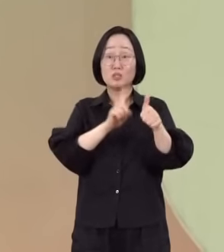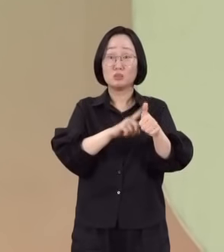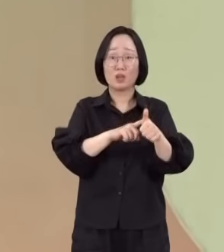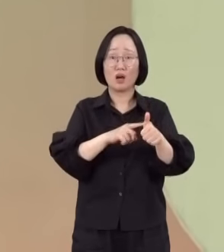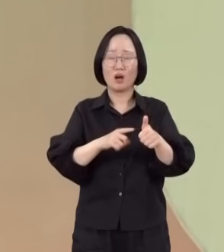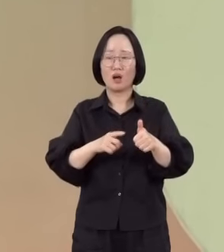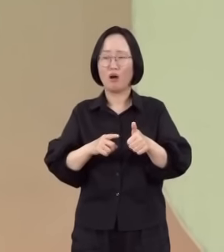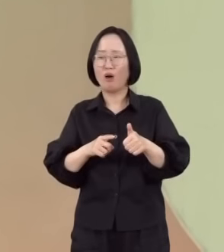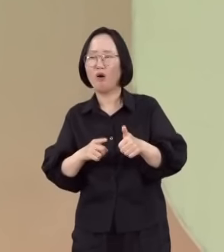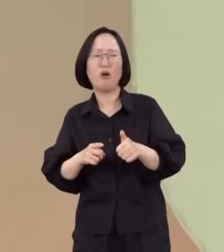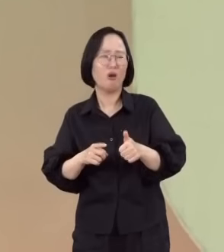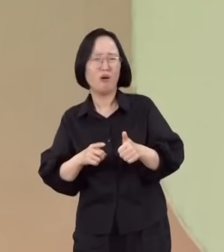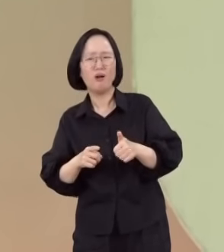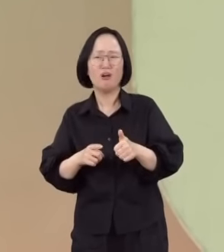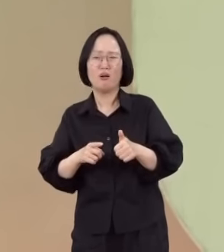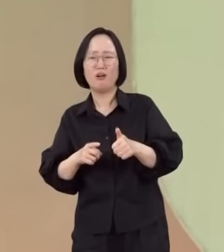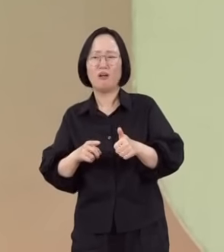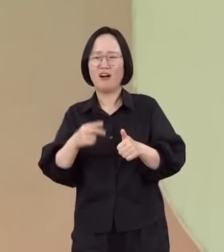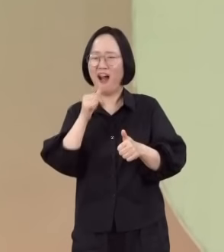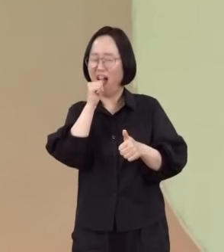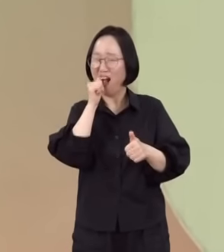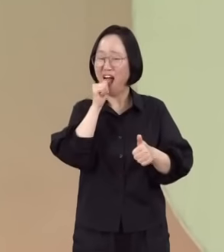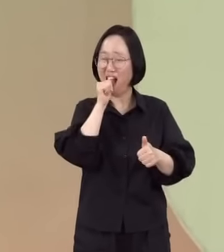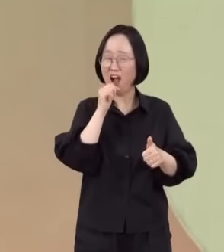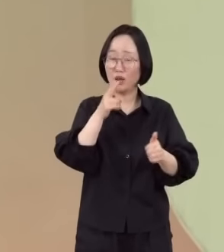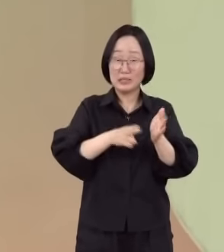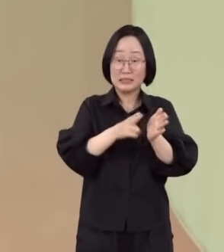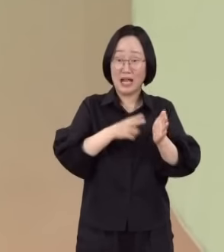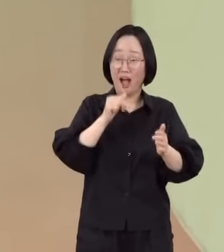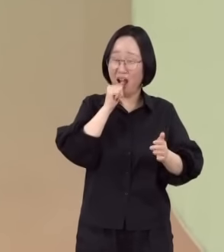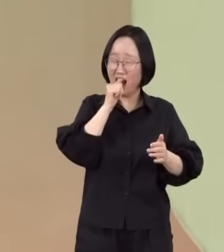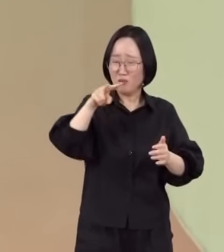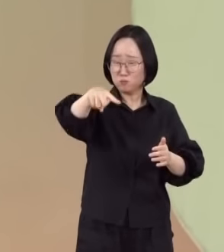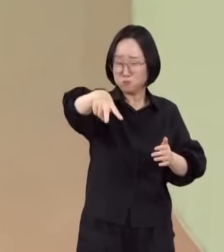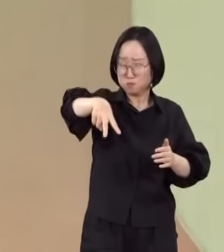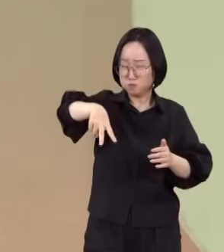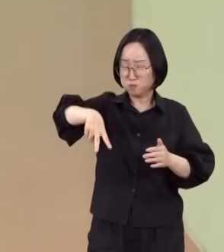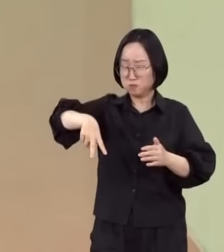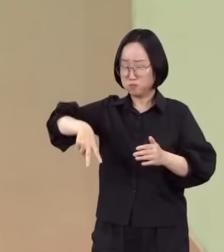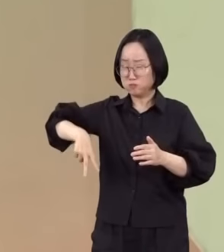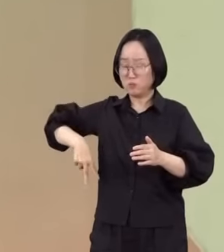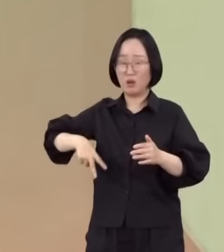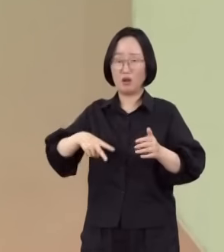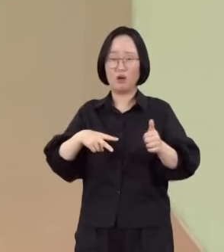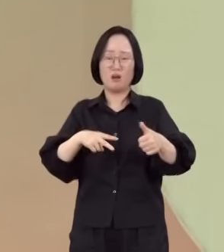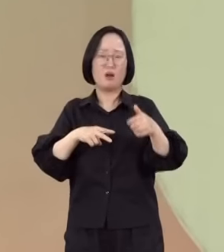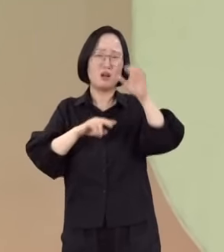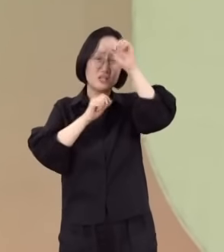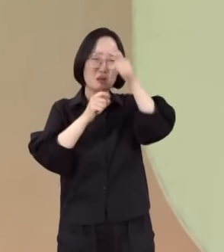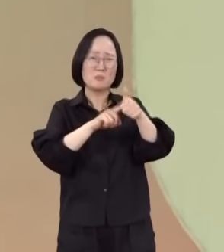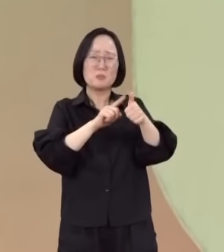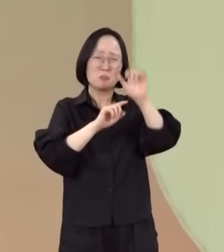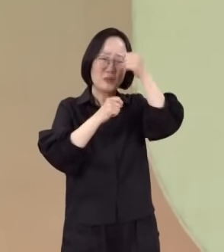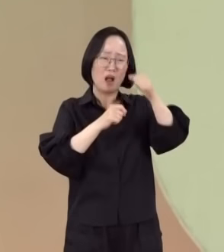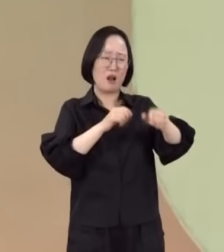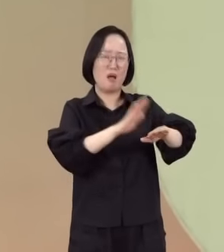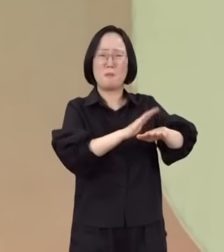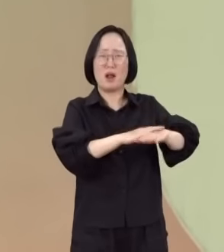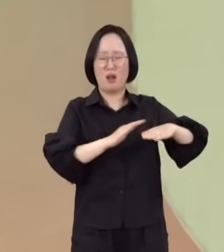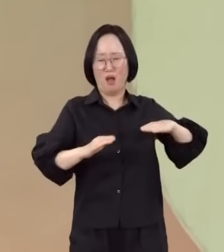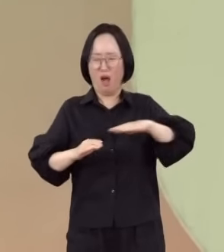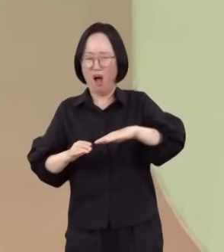잘못 들고 발을 헛디디는 왼발이 왼발이 철기를 이렇게 꼈는데 저서 막 열차가 오고 있었대 열차가